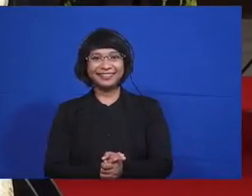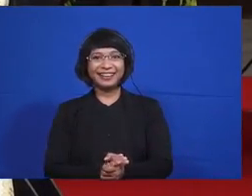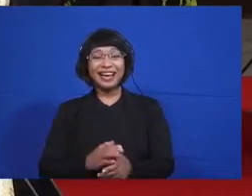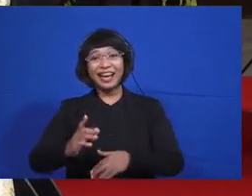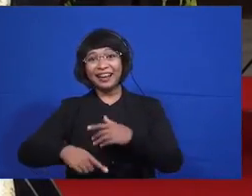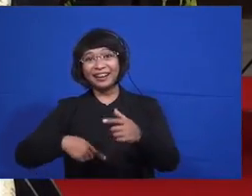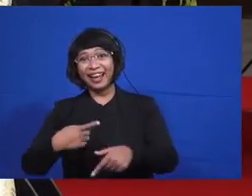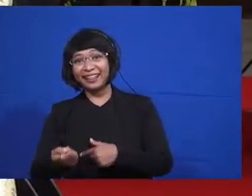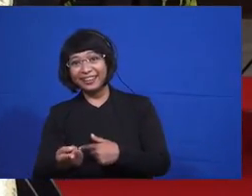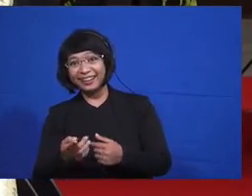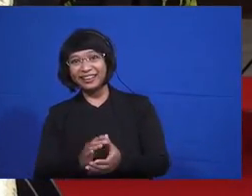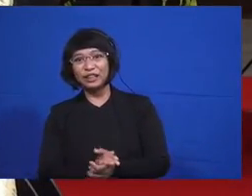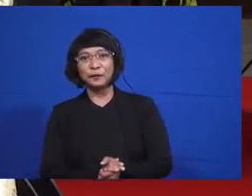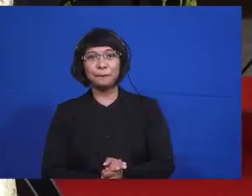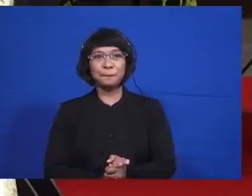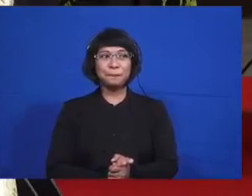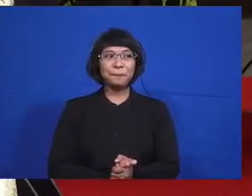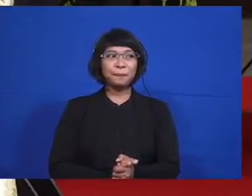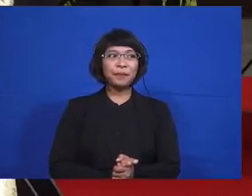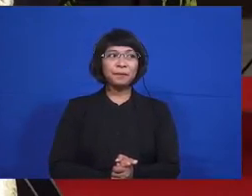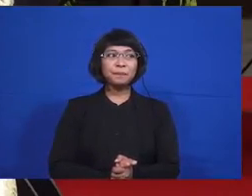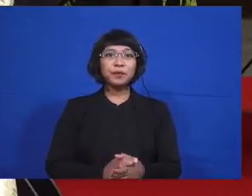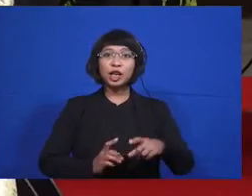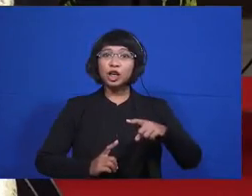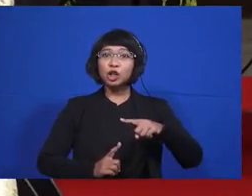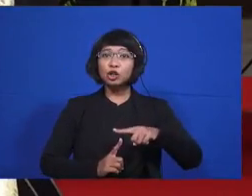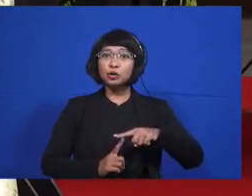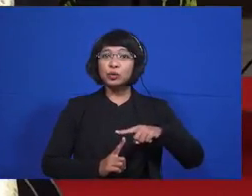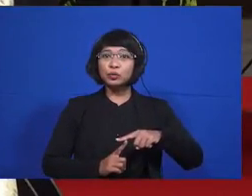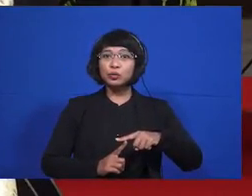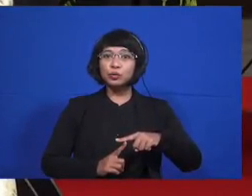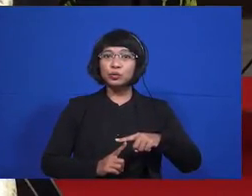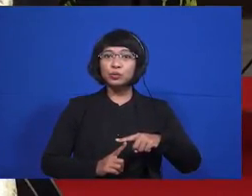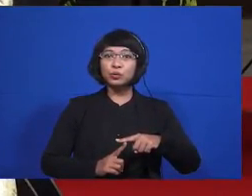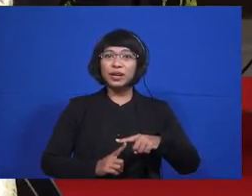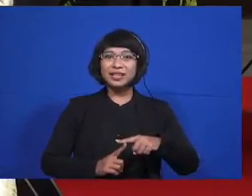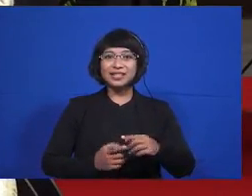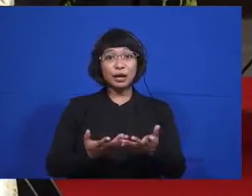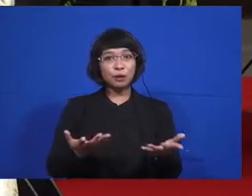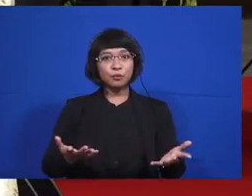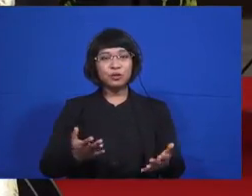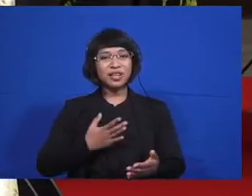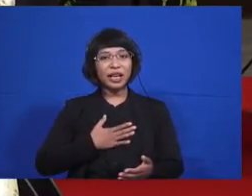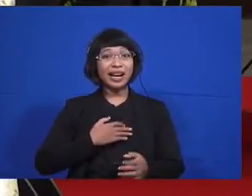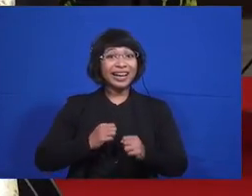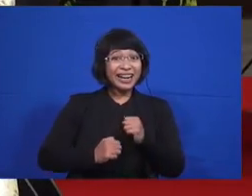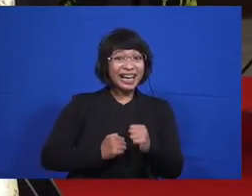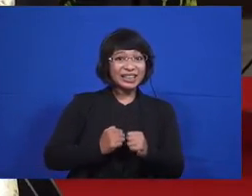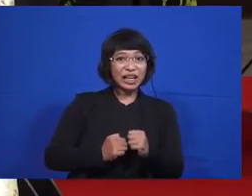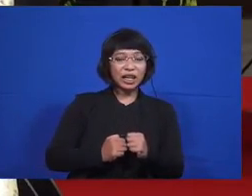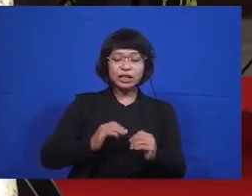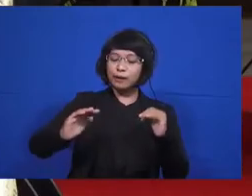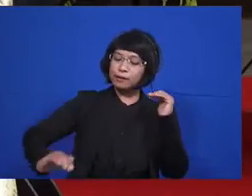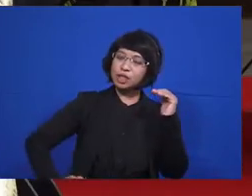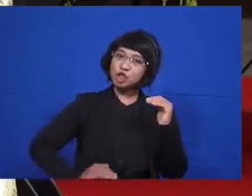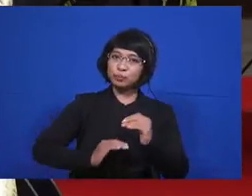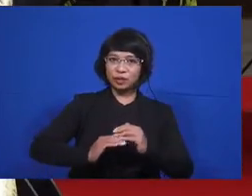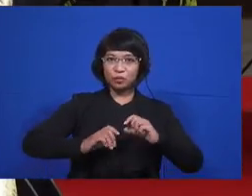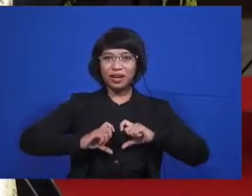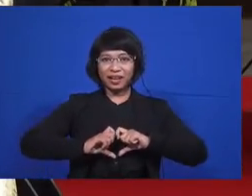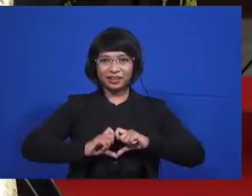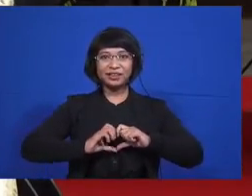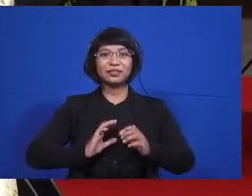langsung apa itu nggak usah ngresulo begitu, karena ya pengalaman menunjukkan demikian bahwa pasti ada pertanyaan